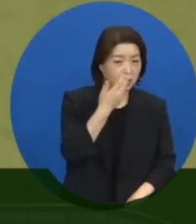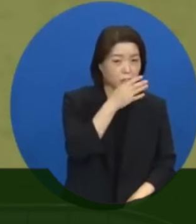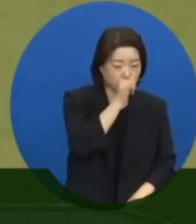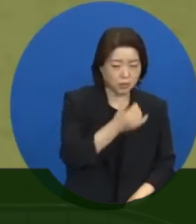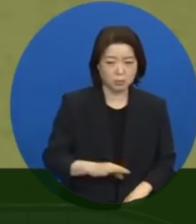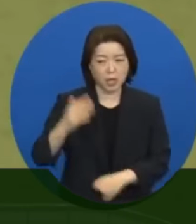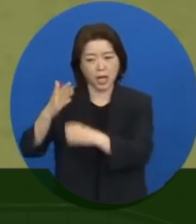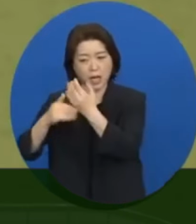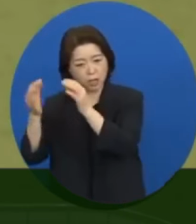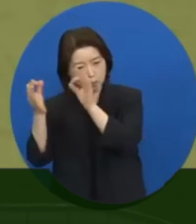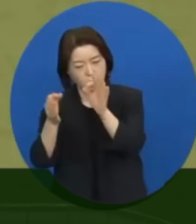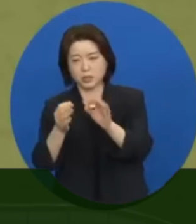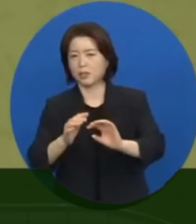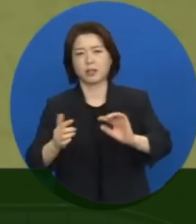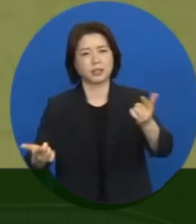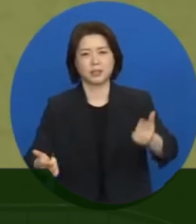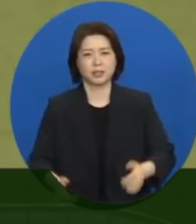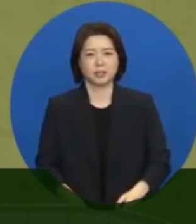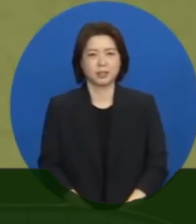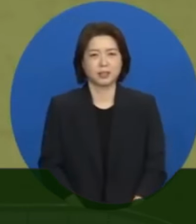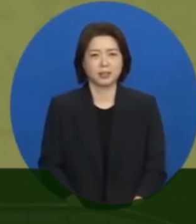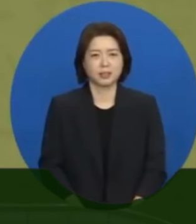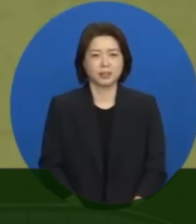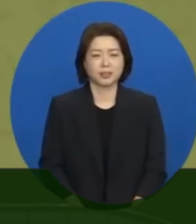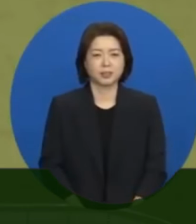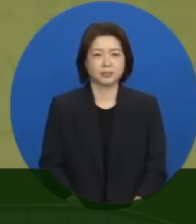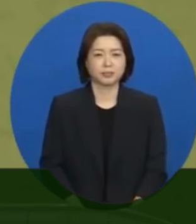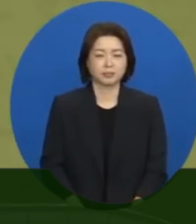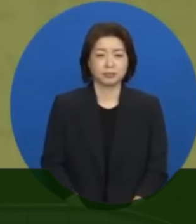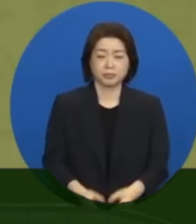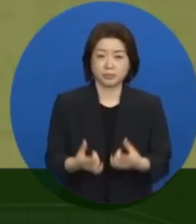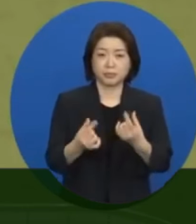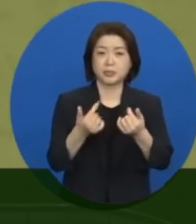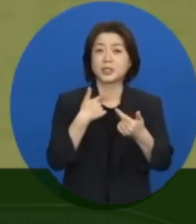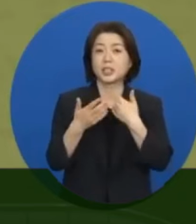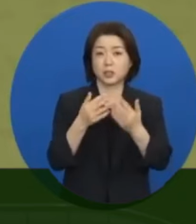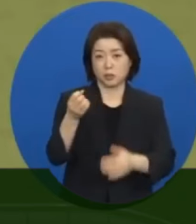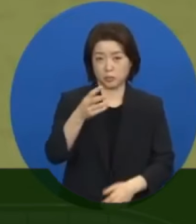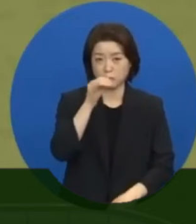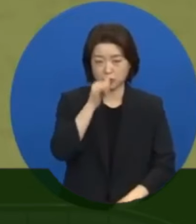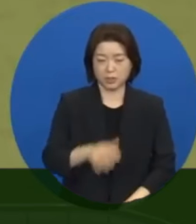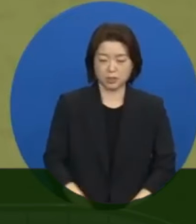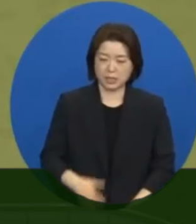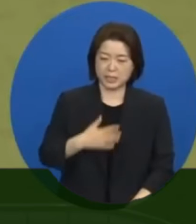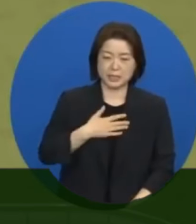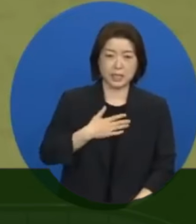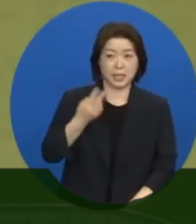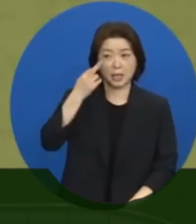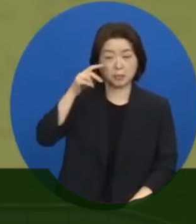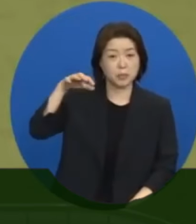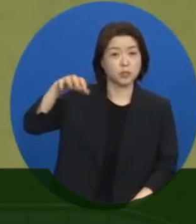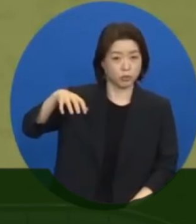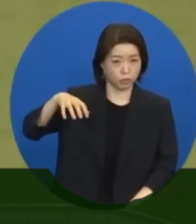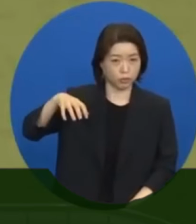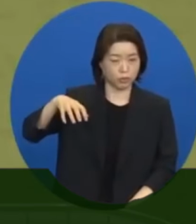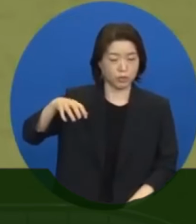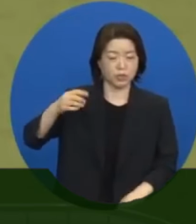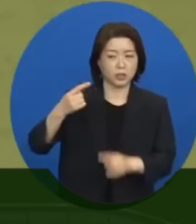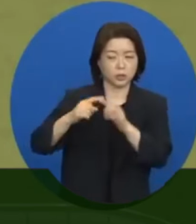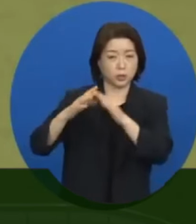아셔야 합니다 비슷한 경험이 또 있습니다 이명 교회 갔을 때 새벽기도